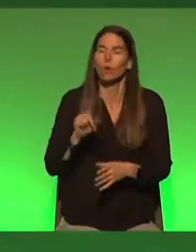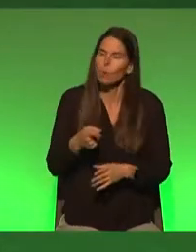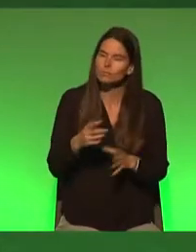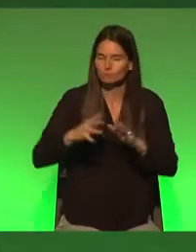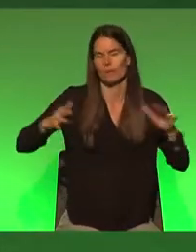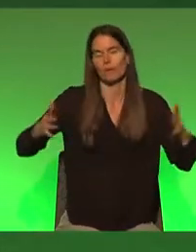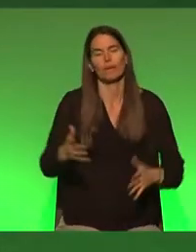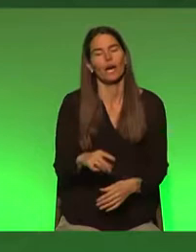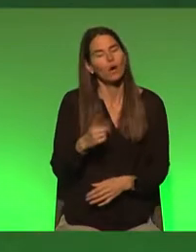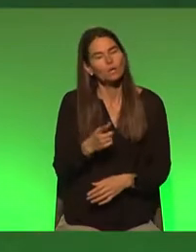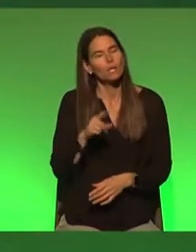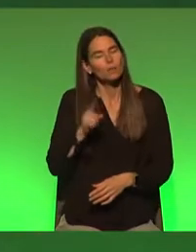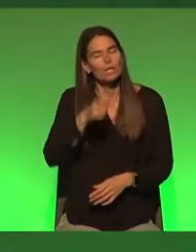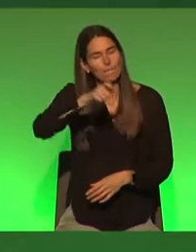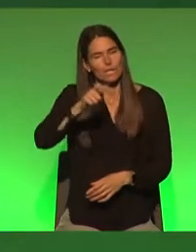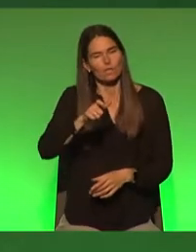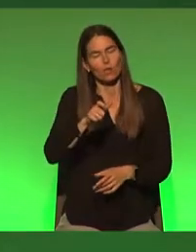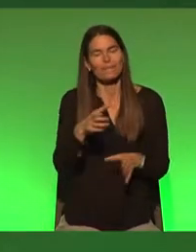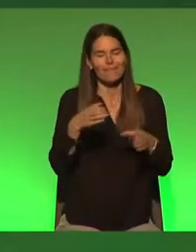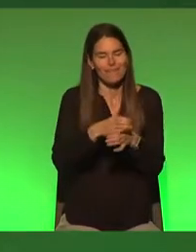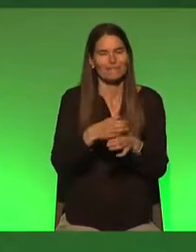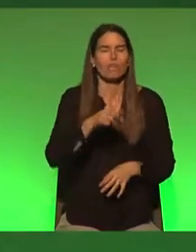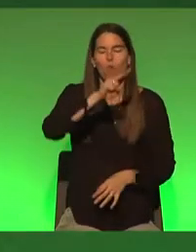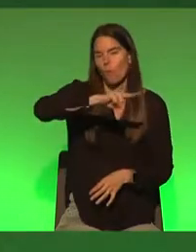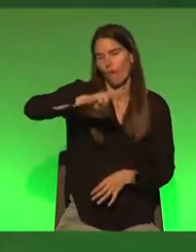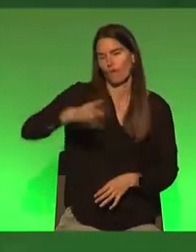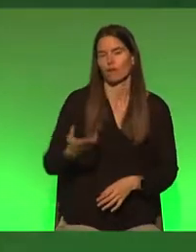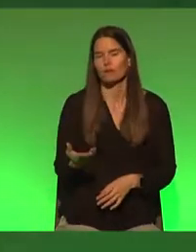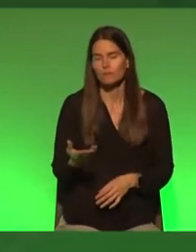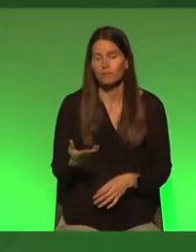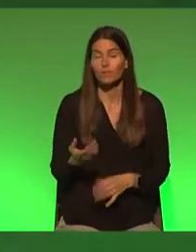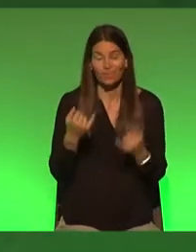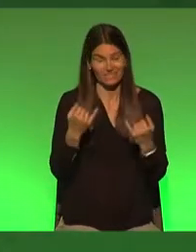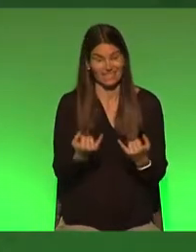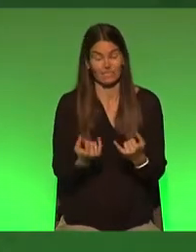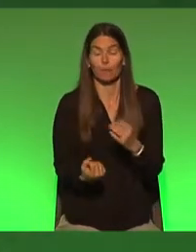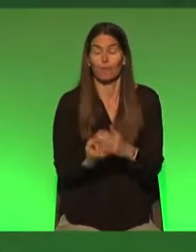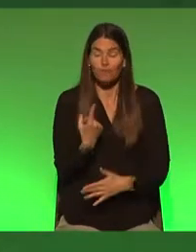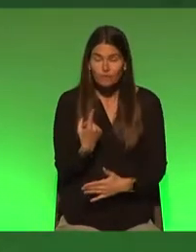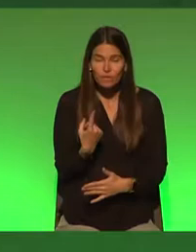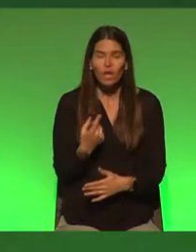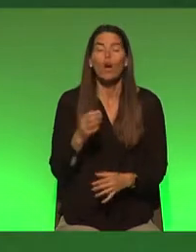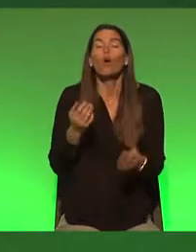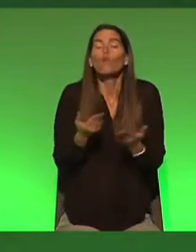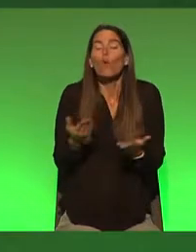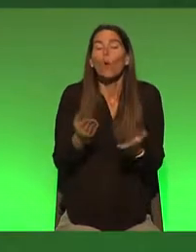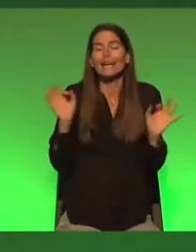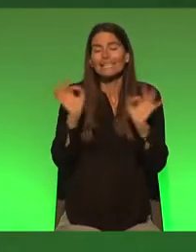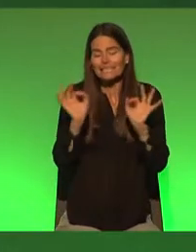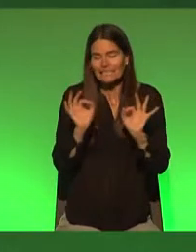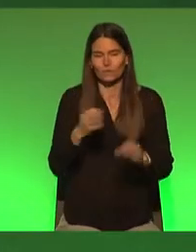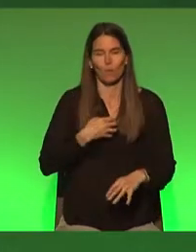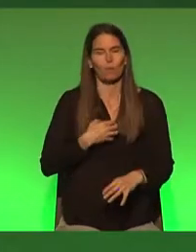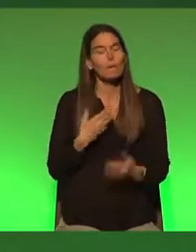mit Fußfesseln überwachen. Aber da, und jetzt wird es wirklich grotesk, da, wo wir echte Sicherheitsrisiken haben, nämlich bei der Sicherheit